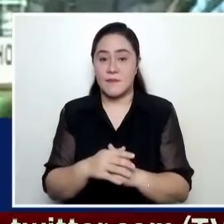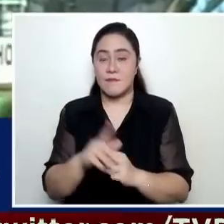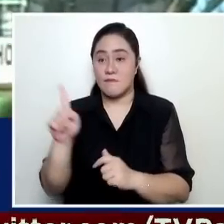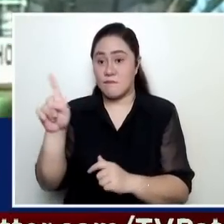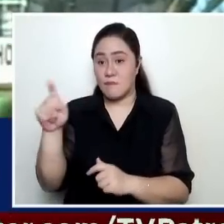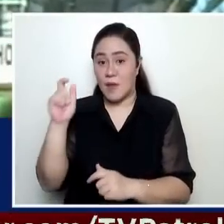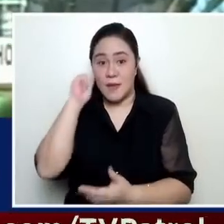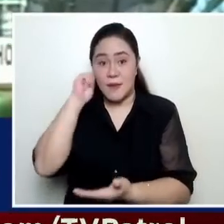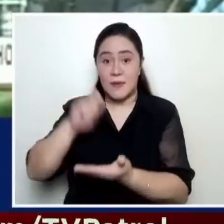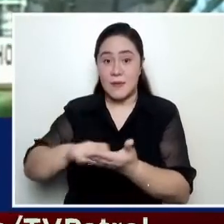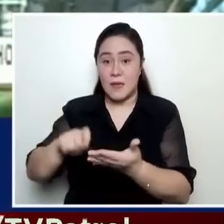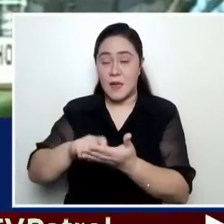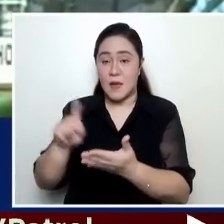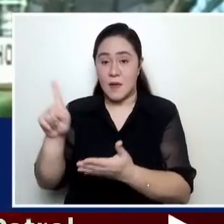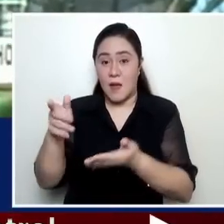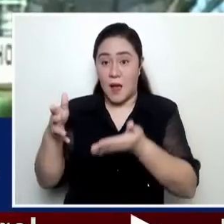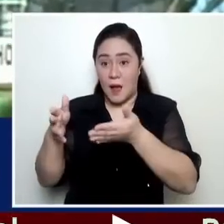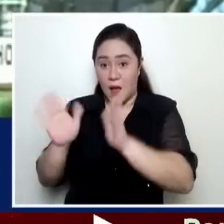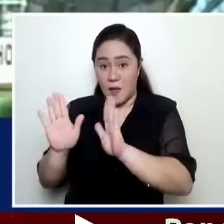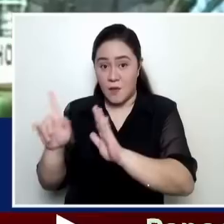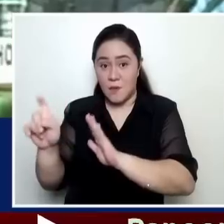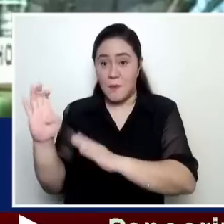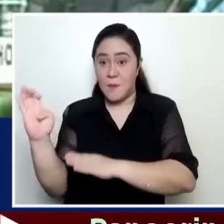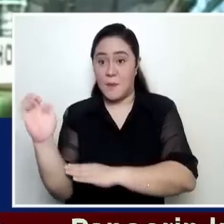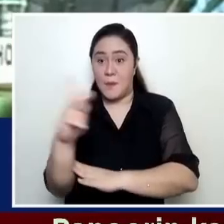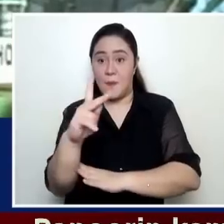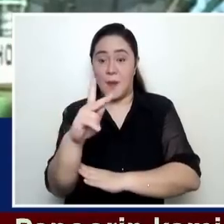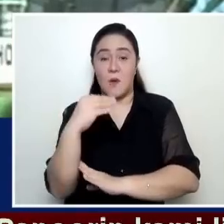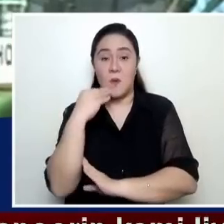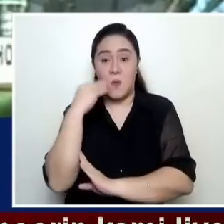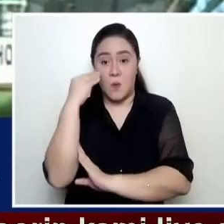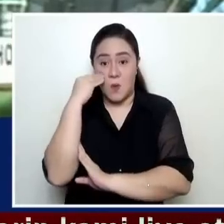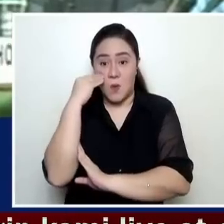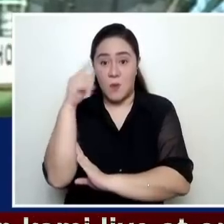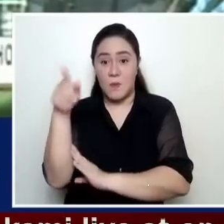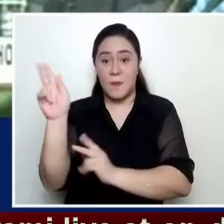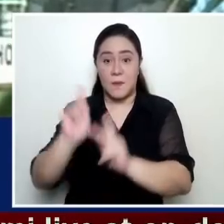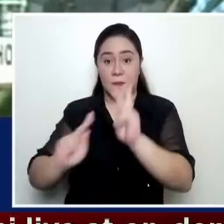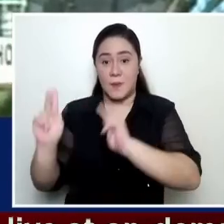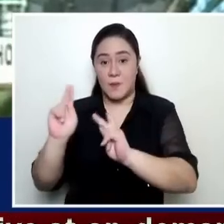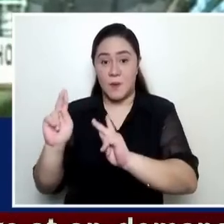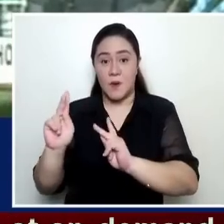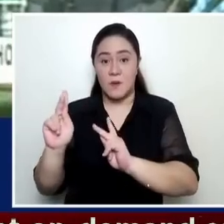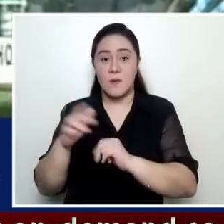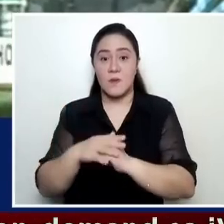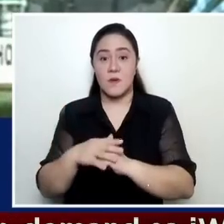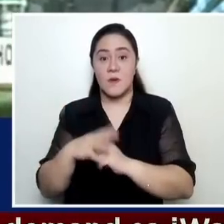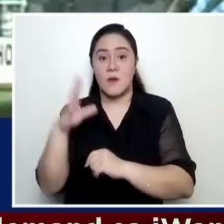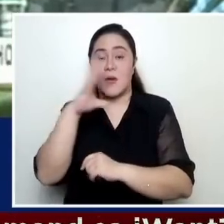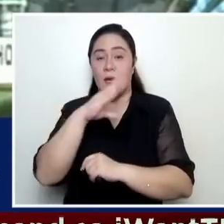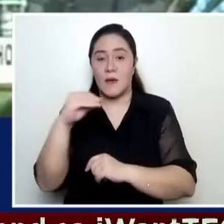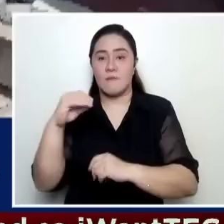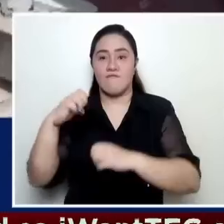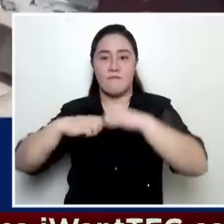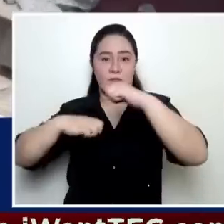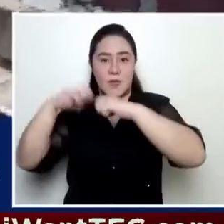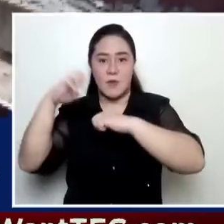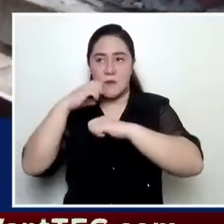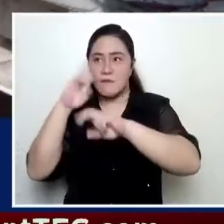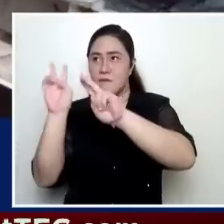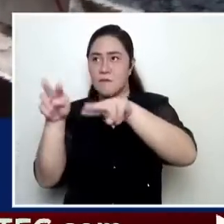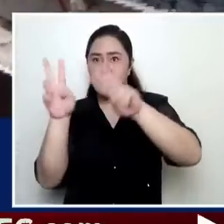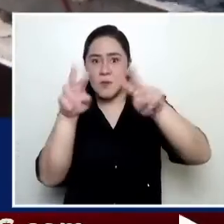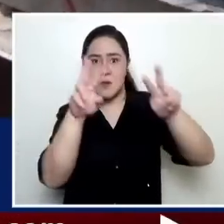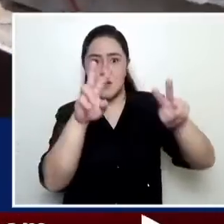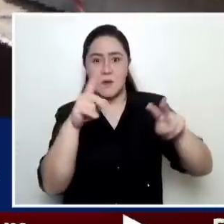we allowing them already to go back into their homes to at least the engineers to inspect if they are safe? Yes po.